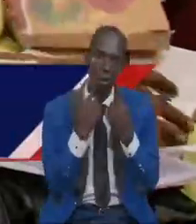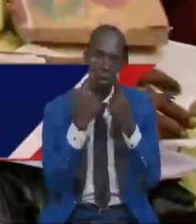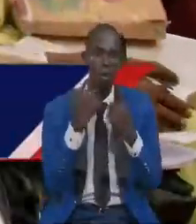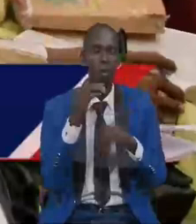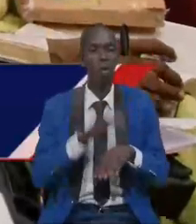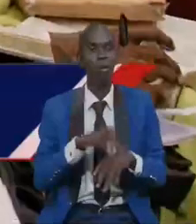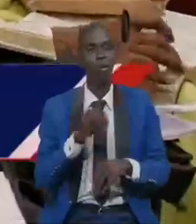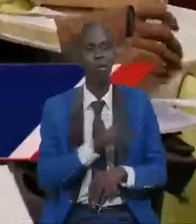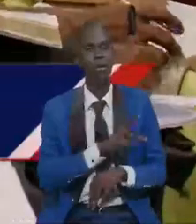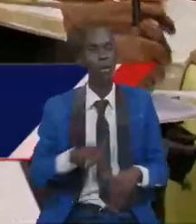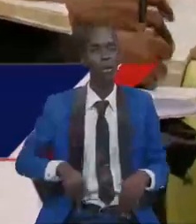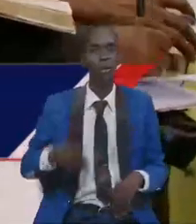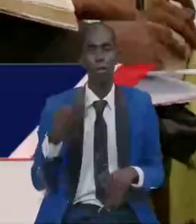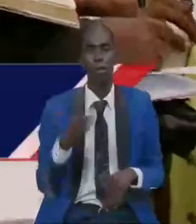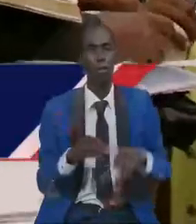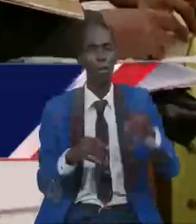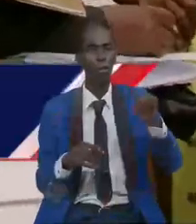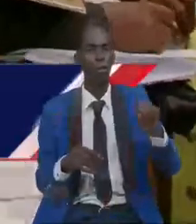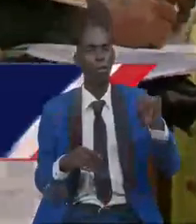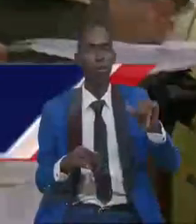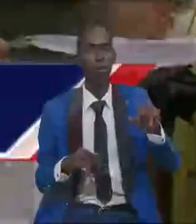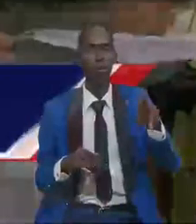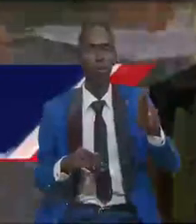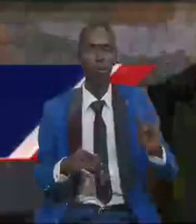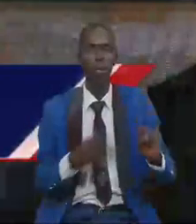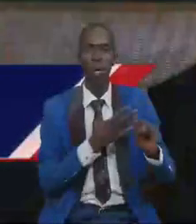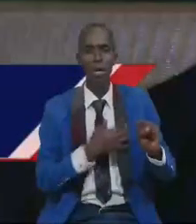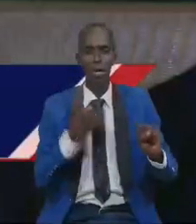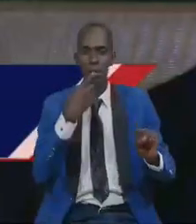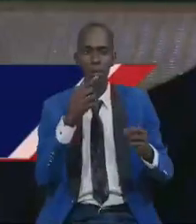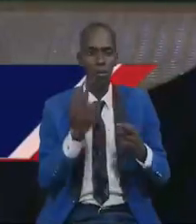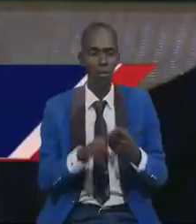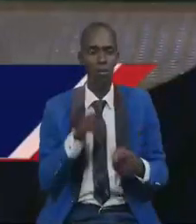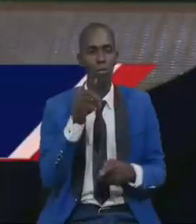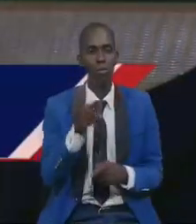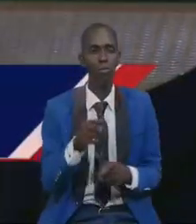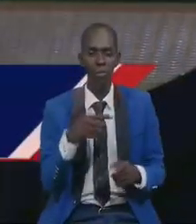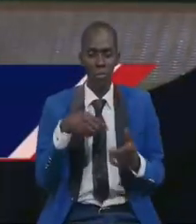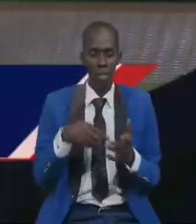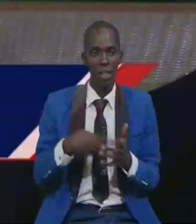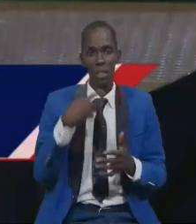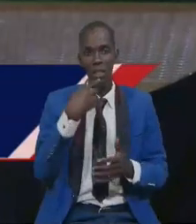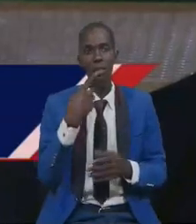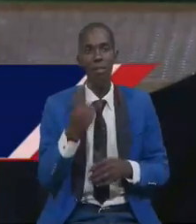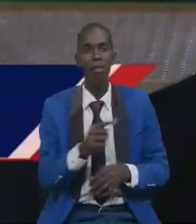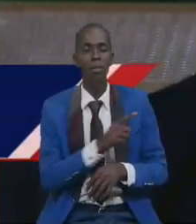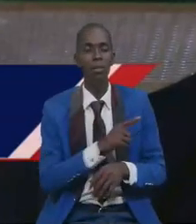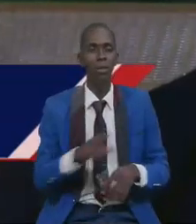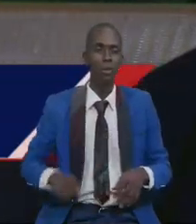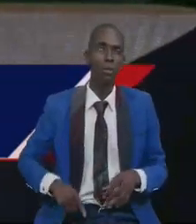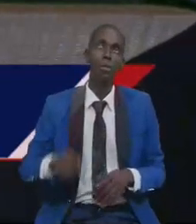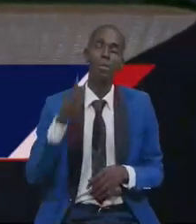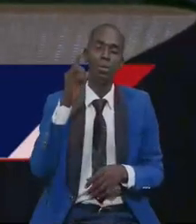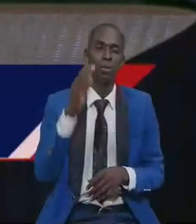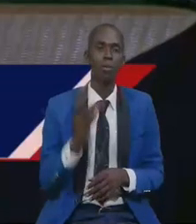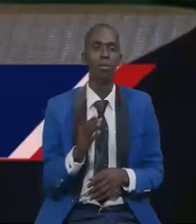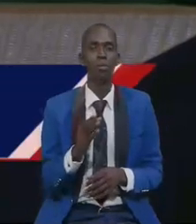Il dit, fils de l'homme, prononce une complainte sur le roi de Tyr. Tu lui diras, ainsi parle le Seigneur